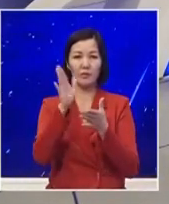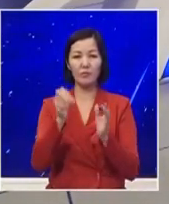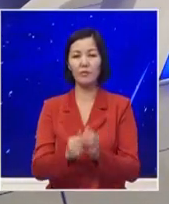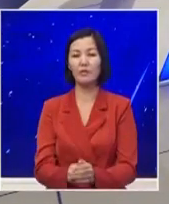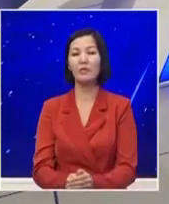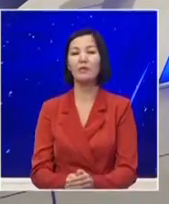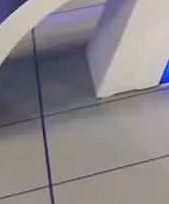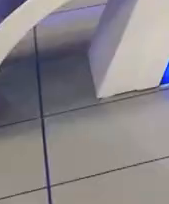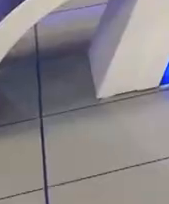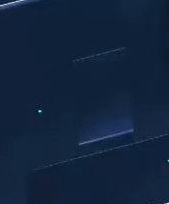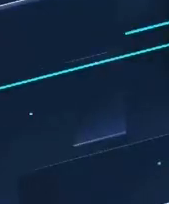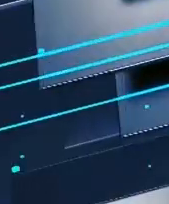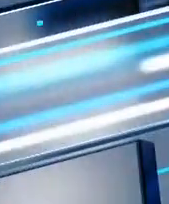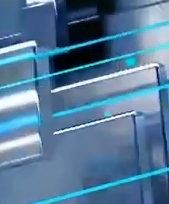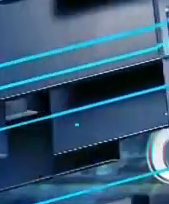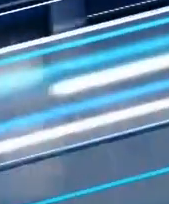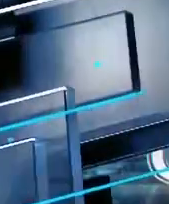выпуске.